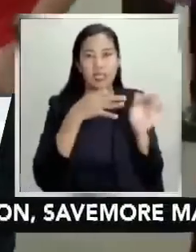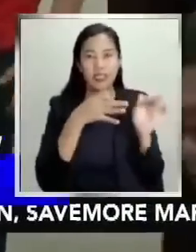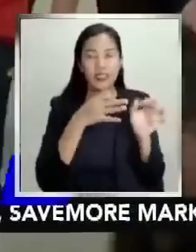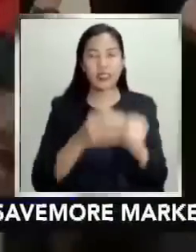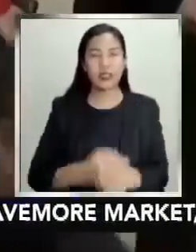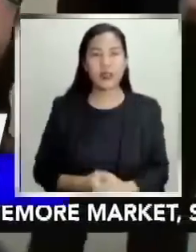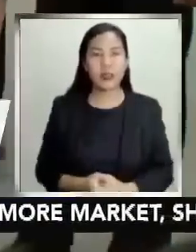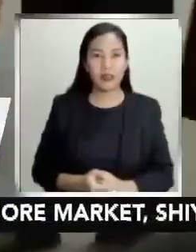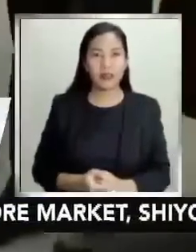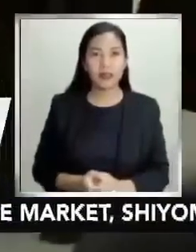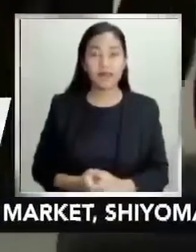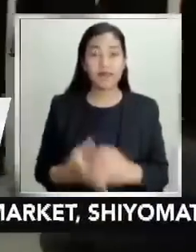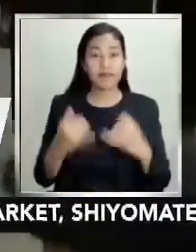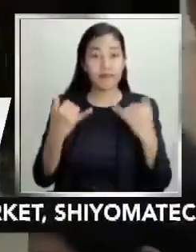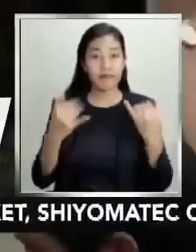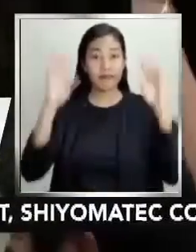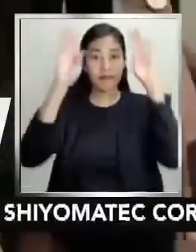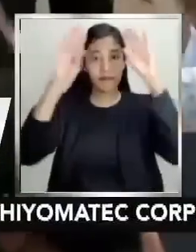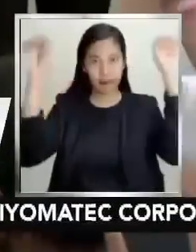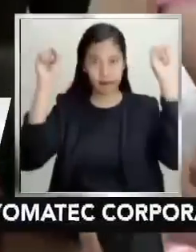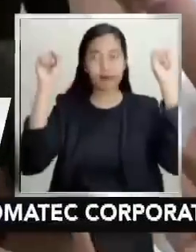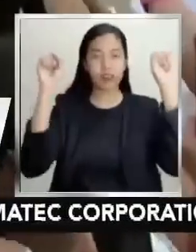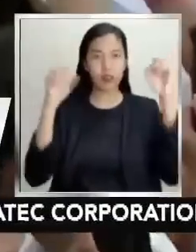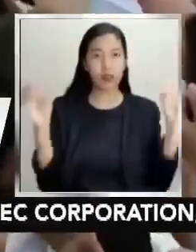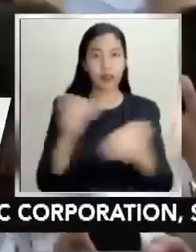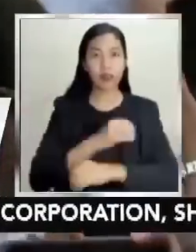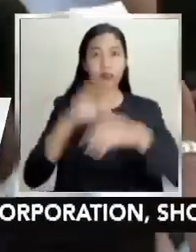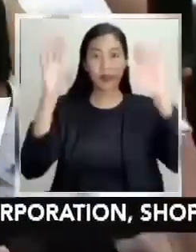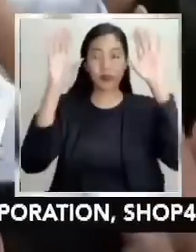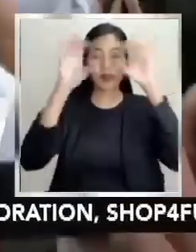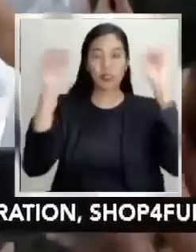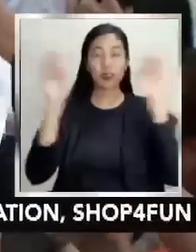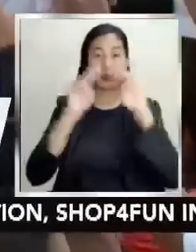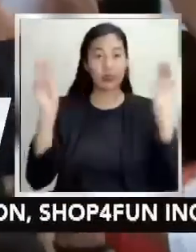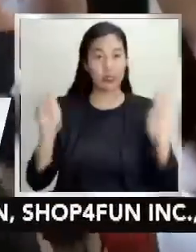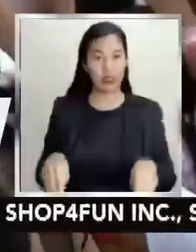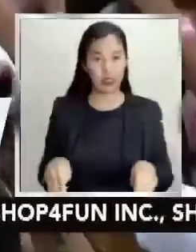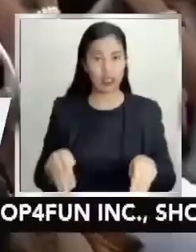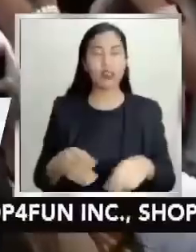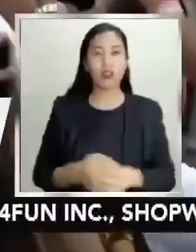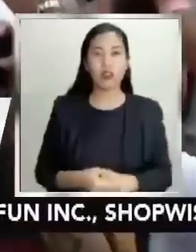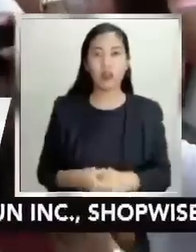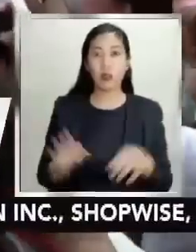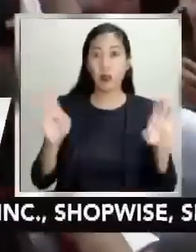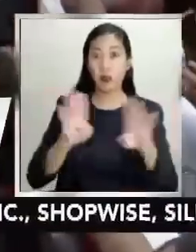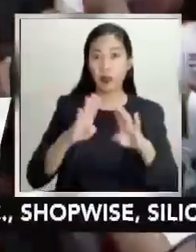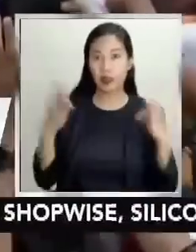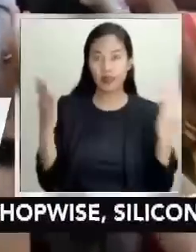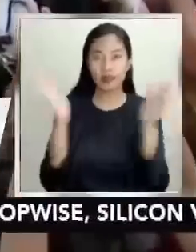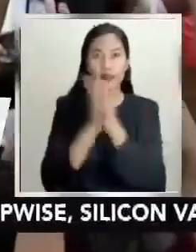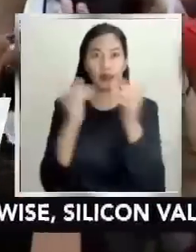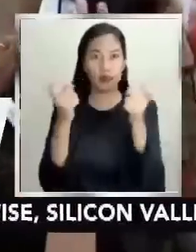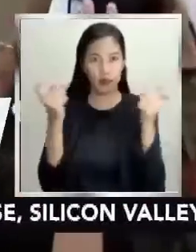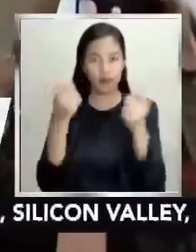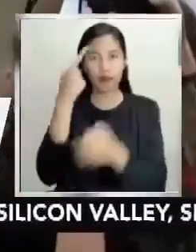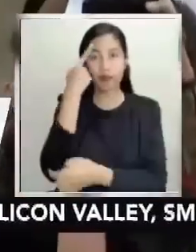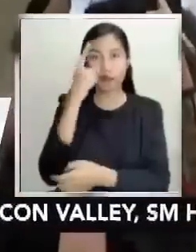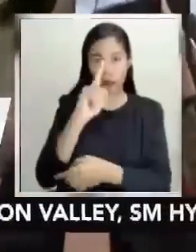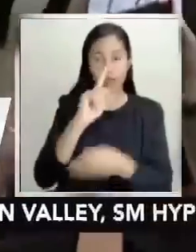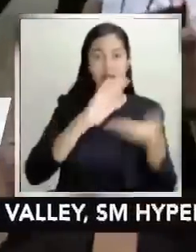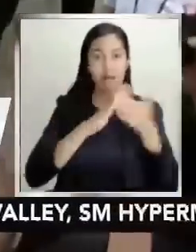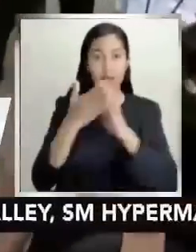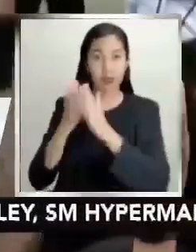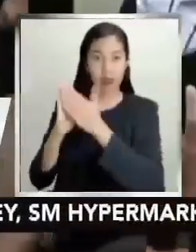ngayong araw para sa ilang aktibidad, kabilang ang groundbreaking ceremony para sa ilang pabahay. Sa kabuuan, 30,000 housing units ang itatayo sa